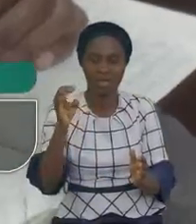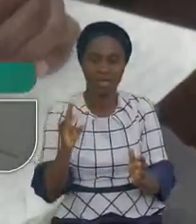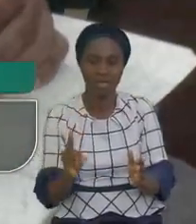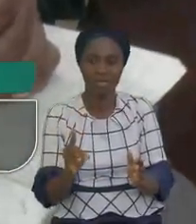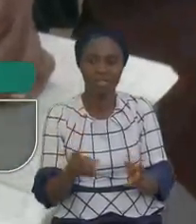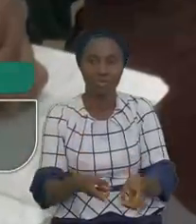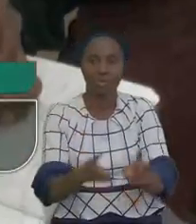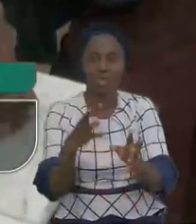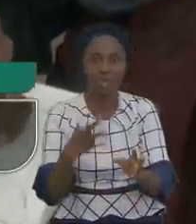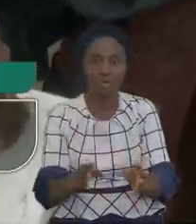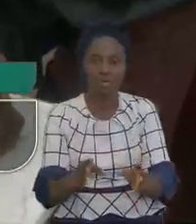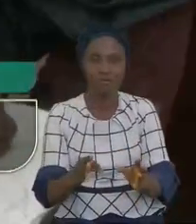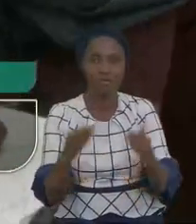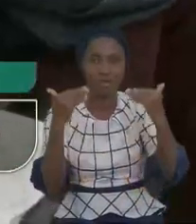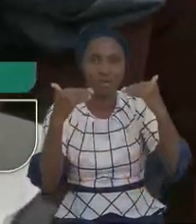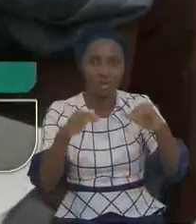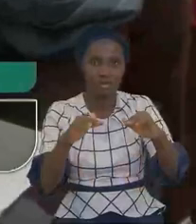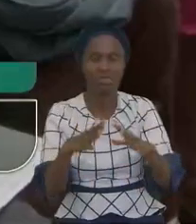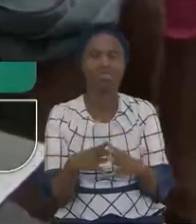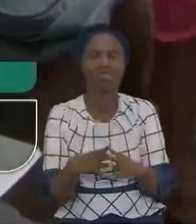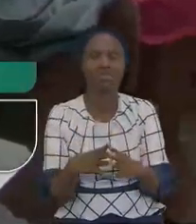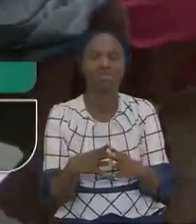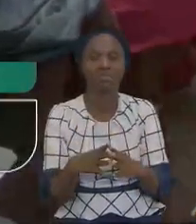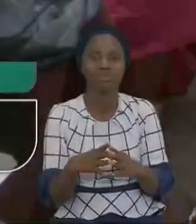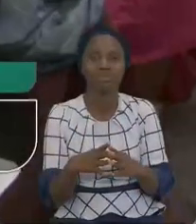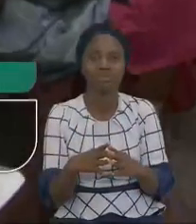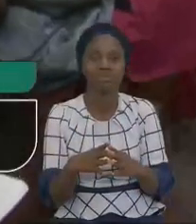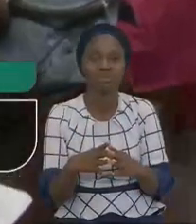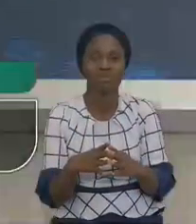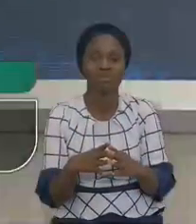Il y a des vies qui sont barricadées.